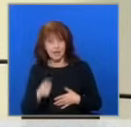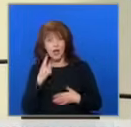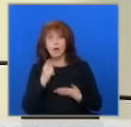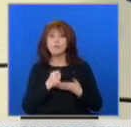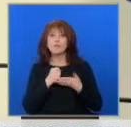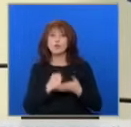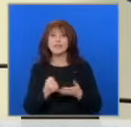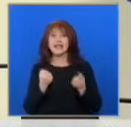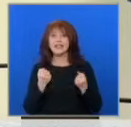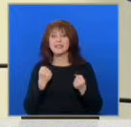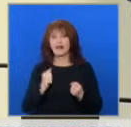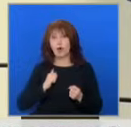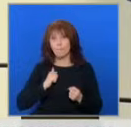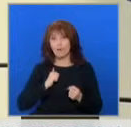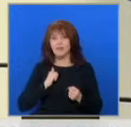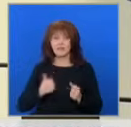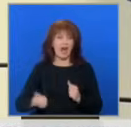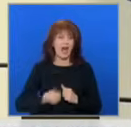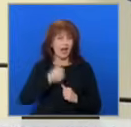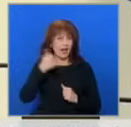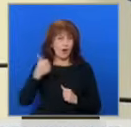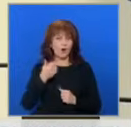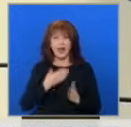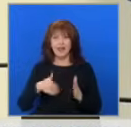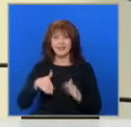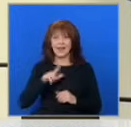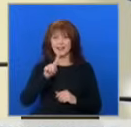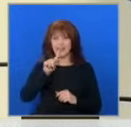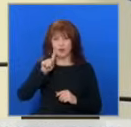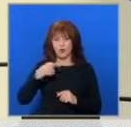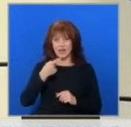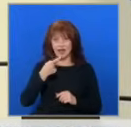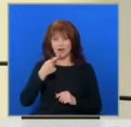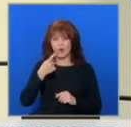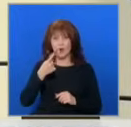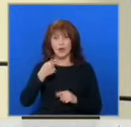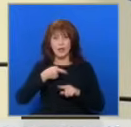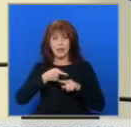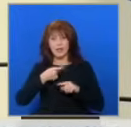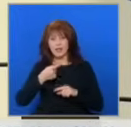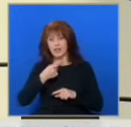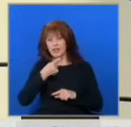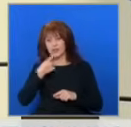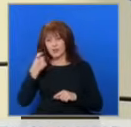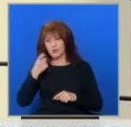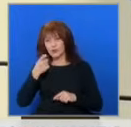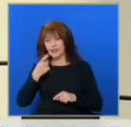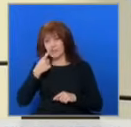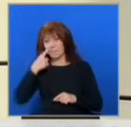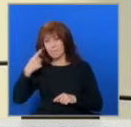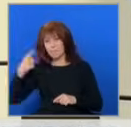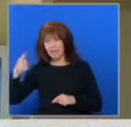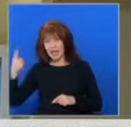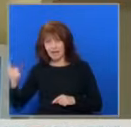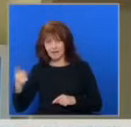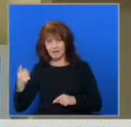за здравеопазване е рекорден. Над 1,1 милиарда лева в повече, който вече стана 8